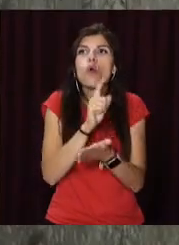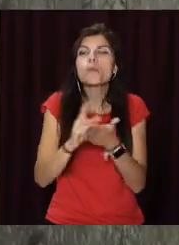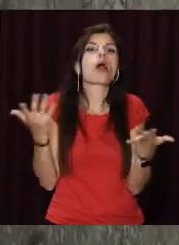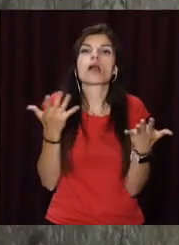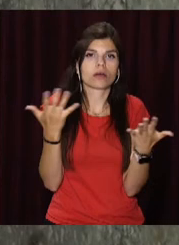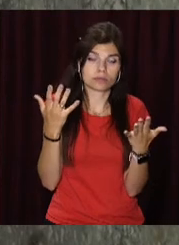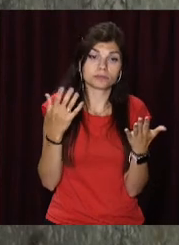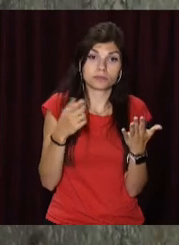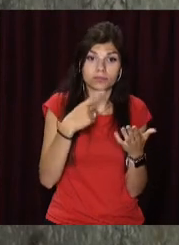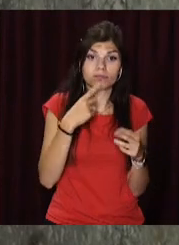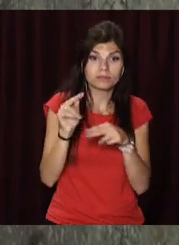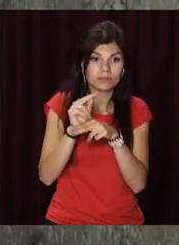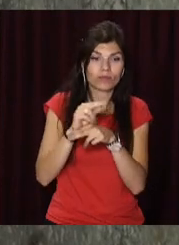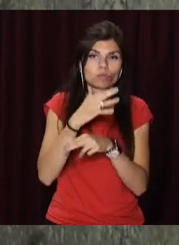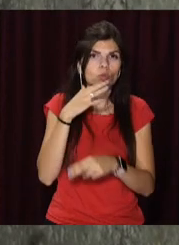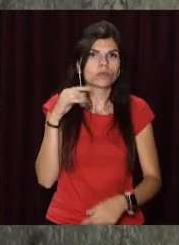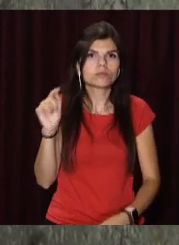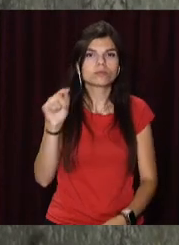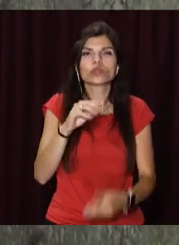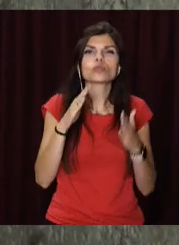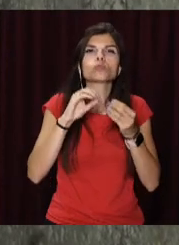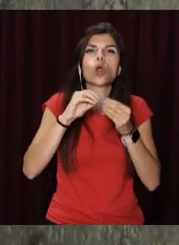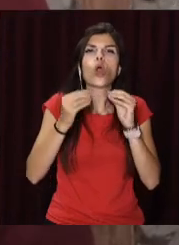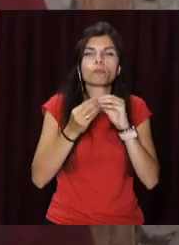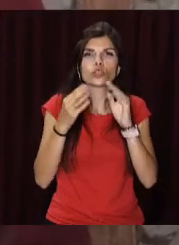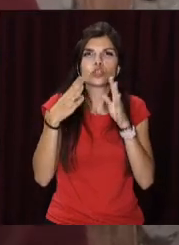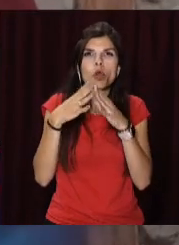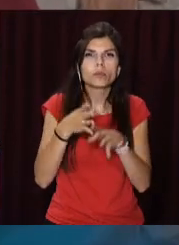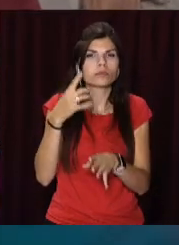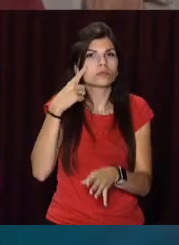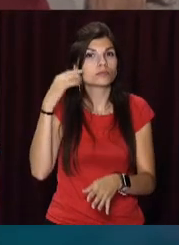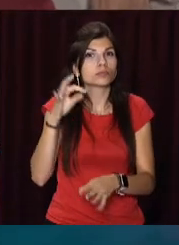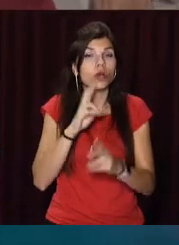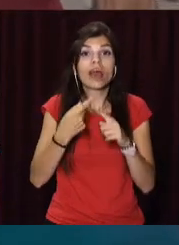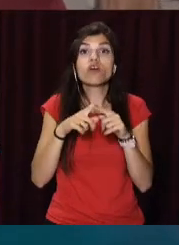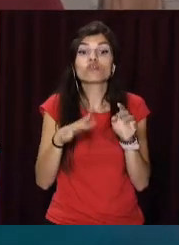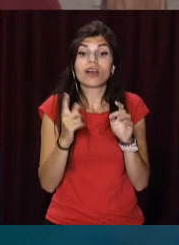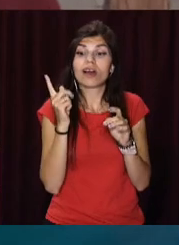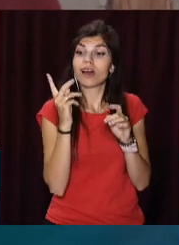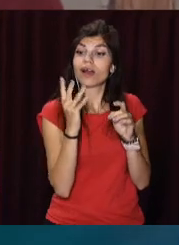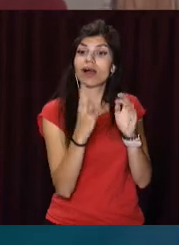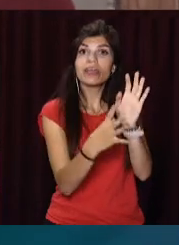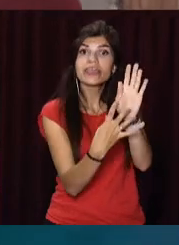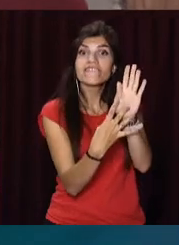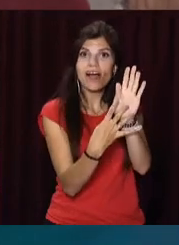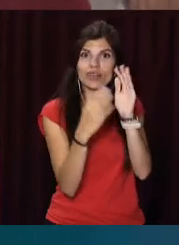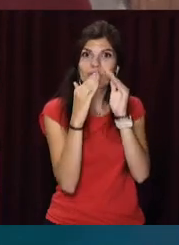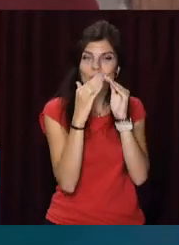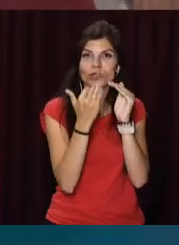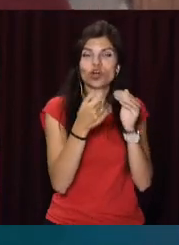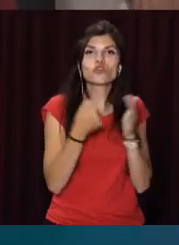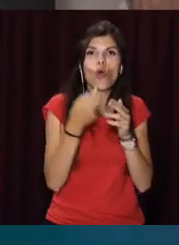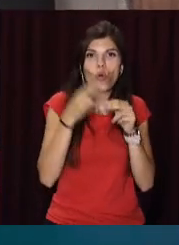так реконструюють підвали у більшості проблемних будинків Кам'янського. Це вже 9-й дом по счету, який ми виконуємо роботи. До кінця